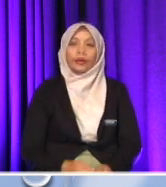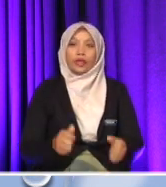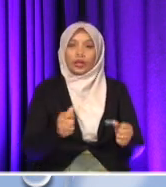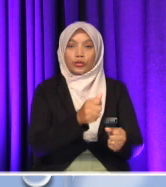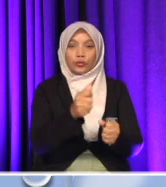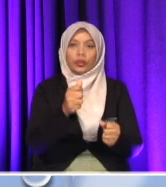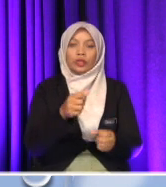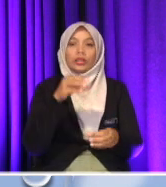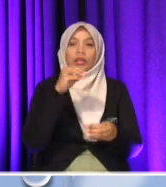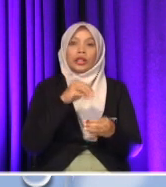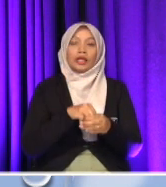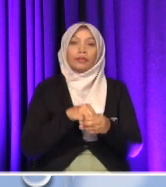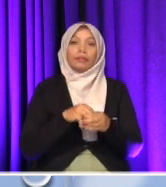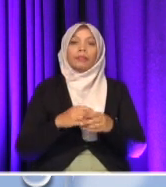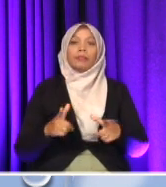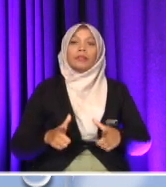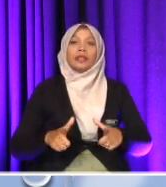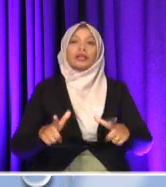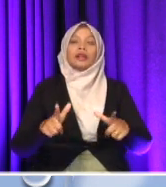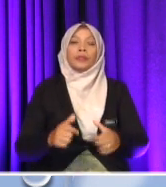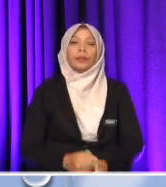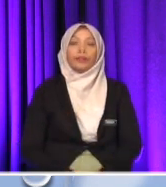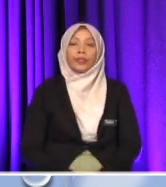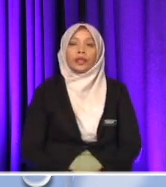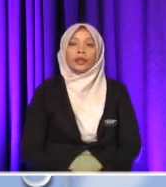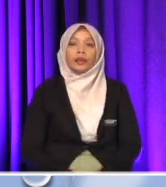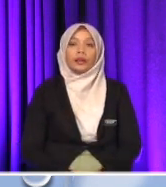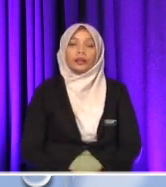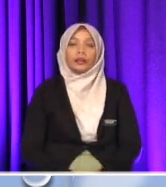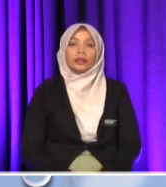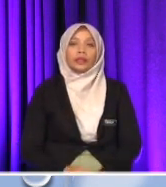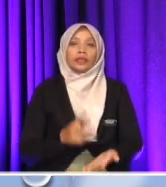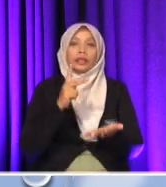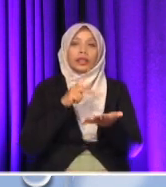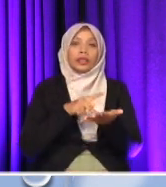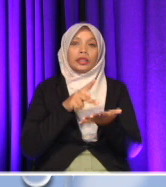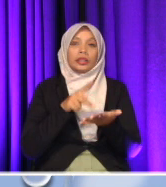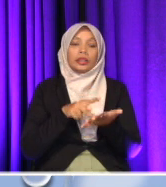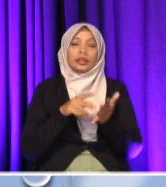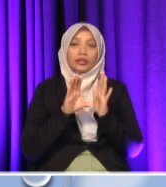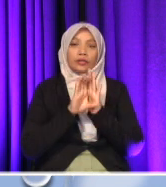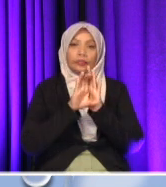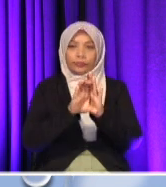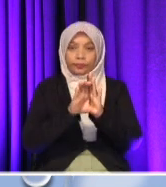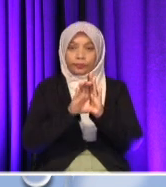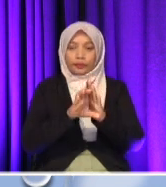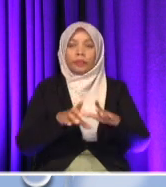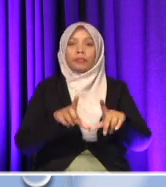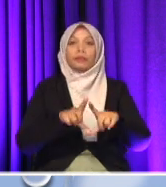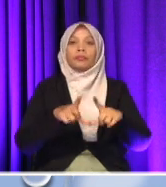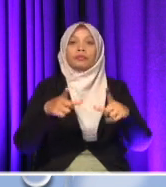lita. Okey. Ini adalah contoh bagaimana kita nak mengira. Contoh perbezaan antara